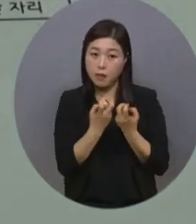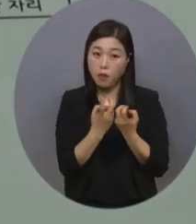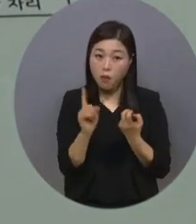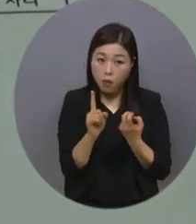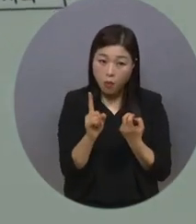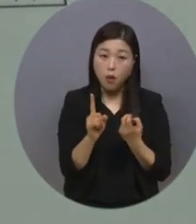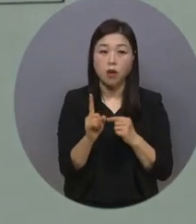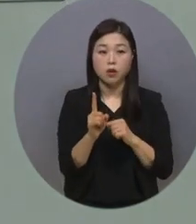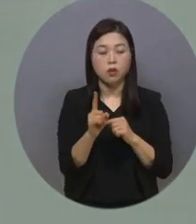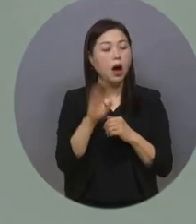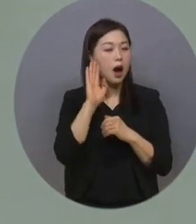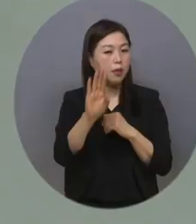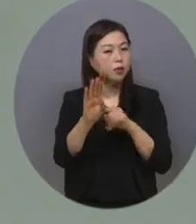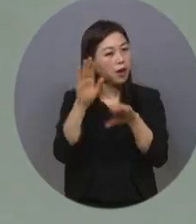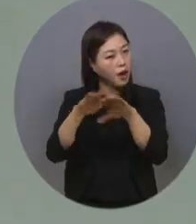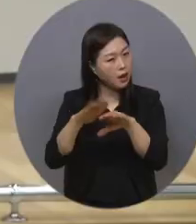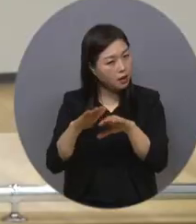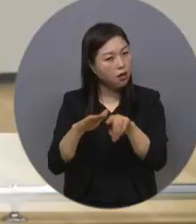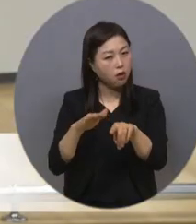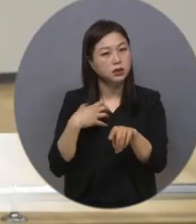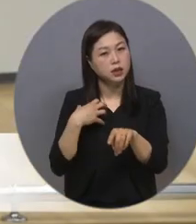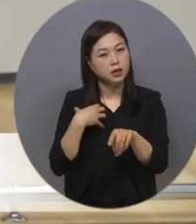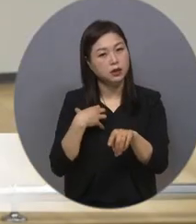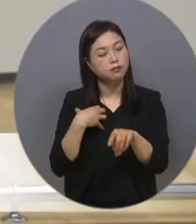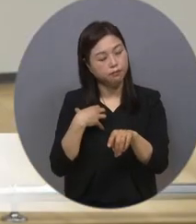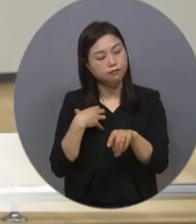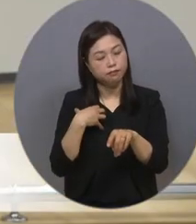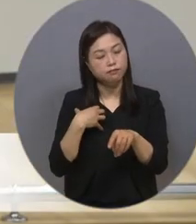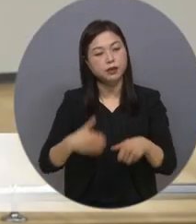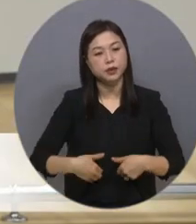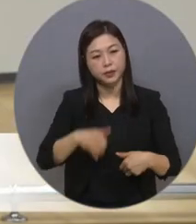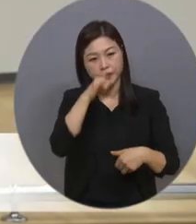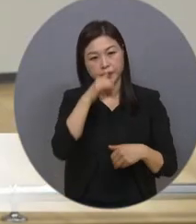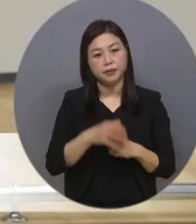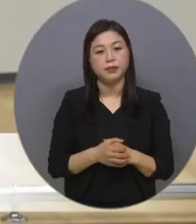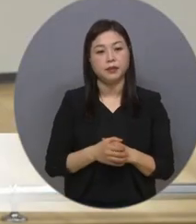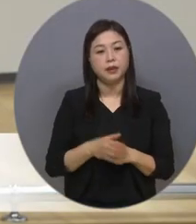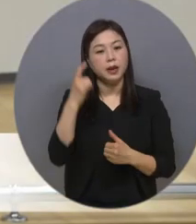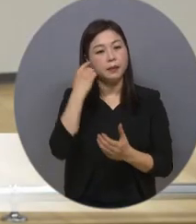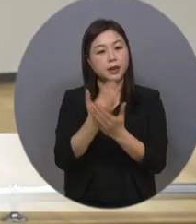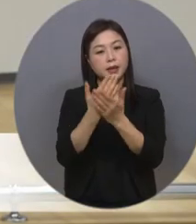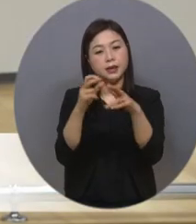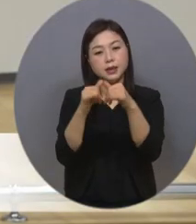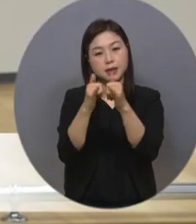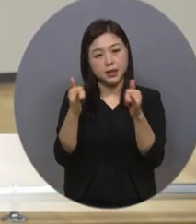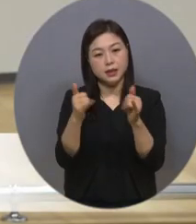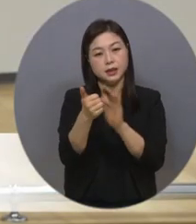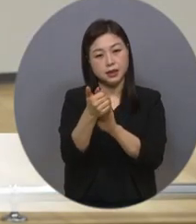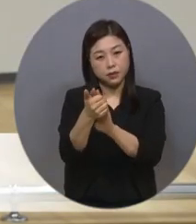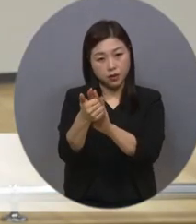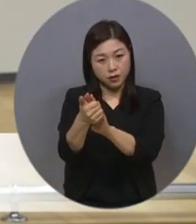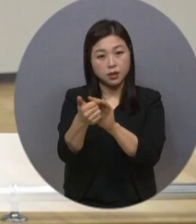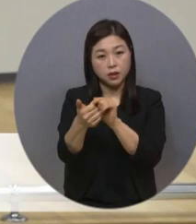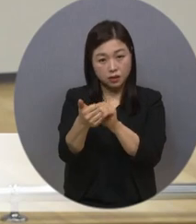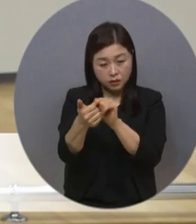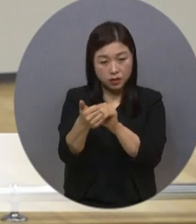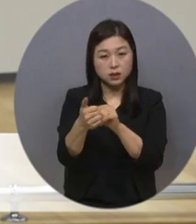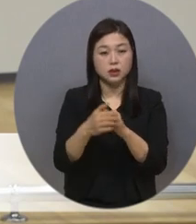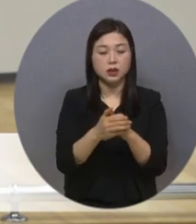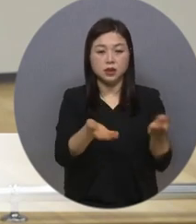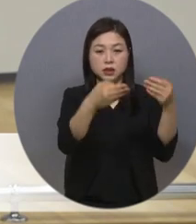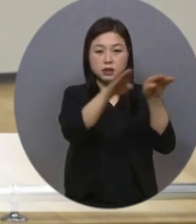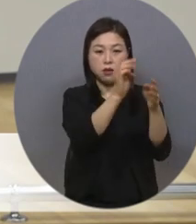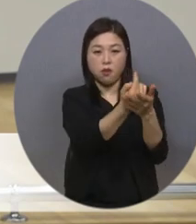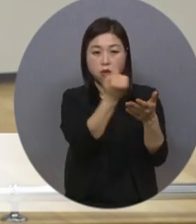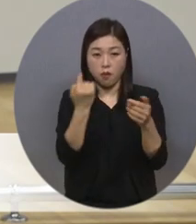또한 풀어가야 할 숙제였습니다. 발달 장애인에 대한 지원책이 그 탈시설이라는 부분으로 정책이